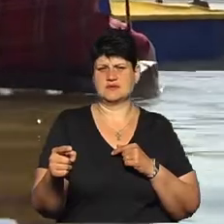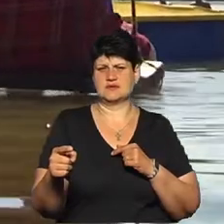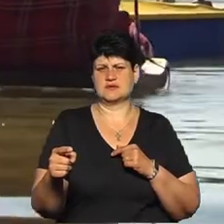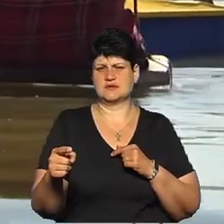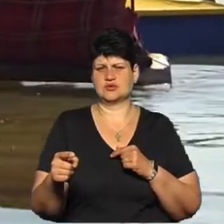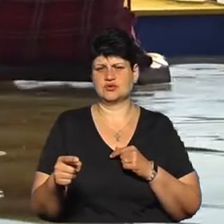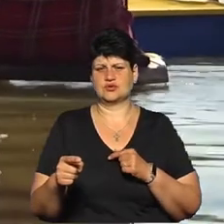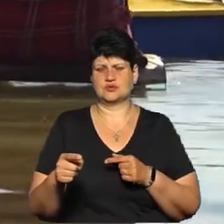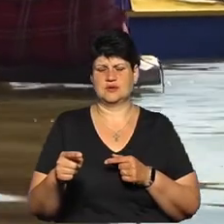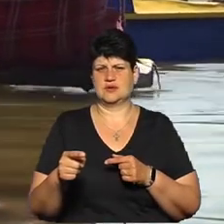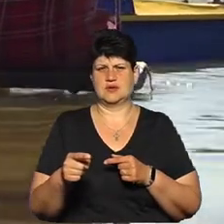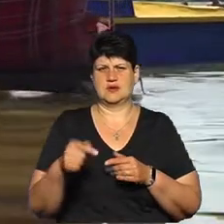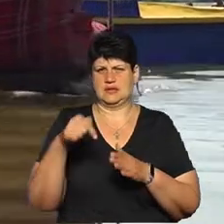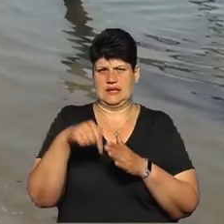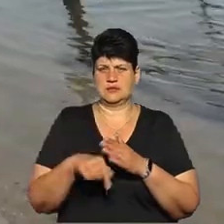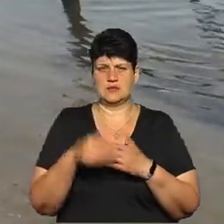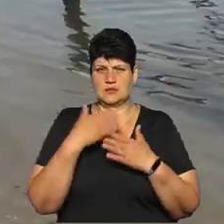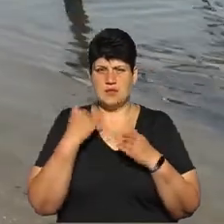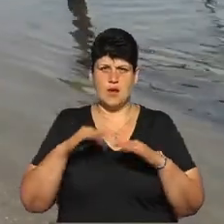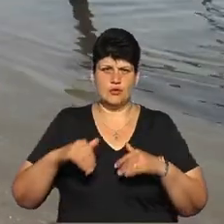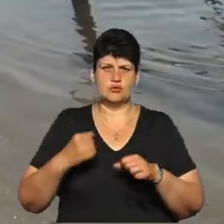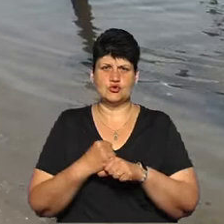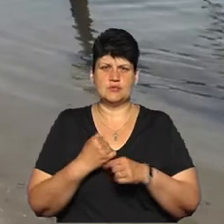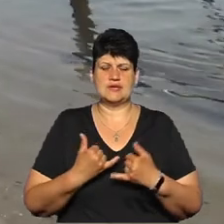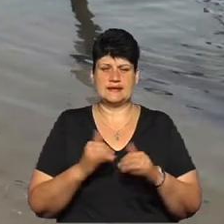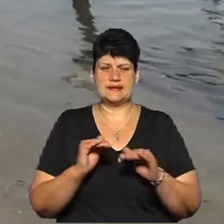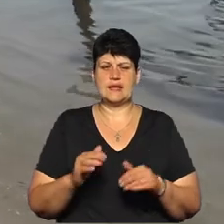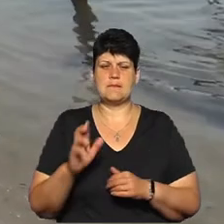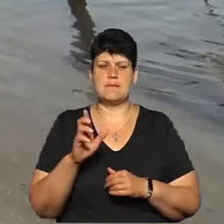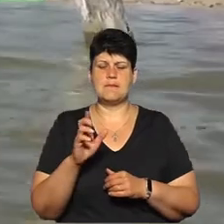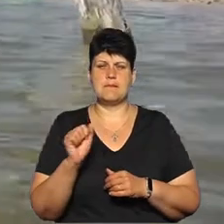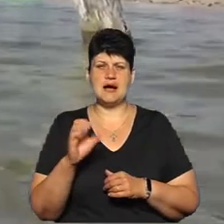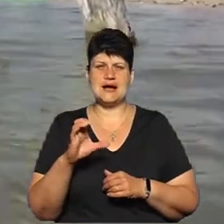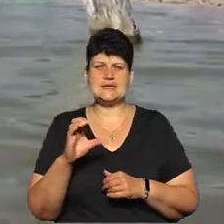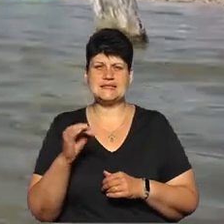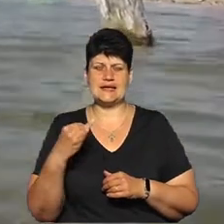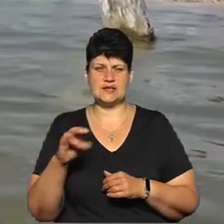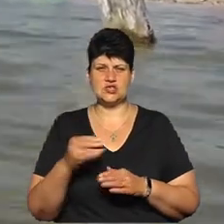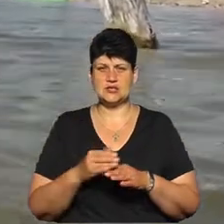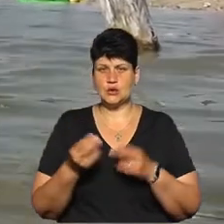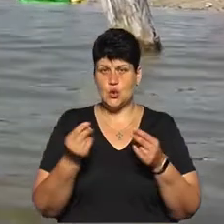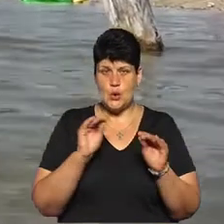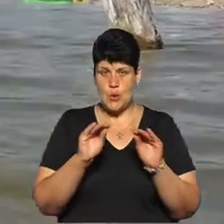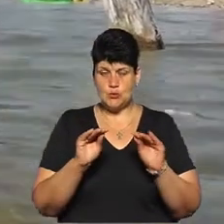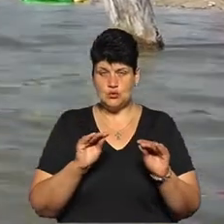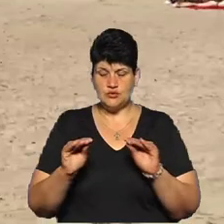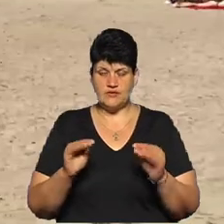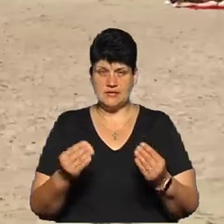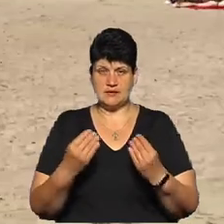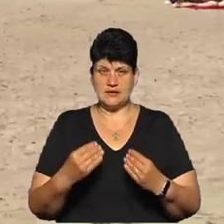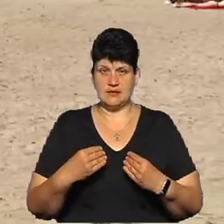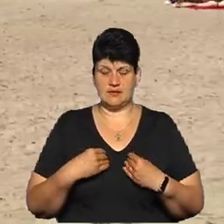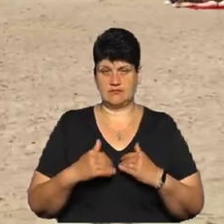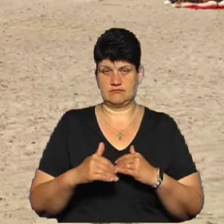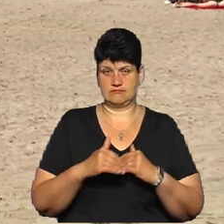Для дітей згодом зроблять басейни, каже голова громади Андрій Нуга. За його словами, частину грошей на облаштування пляжу їм дав меценат. Решту